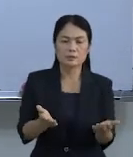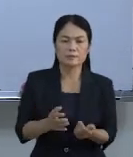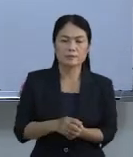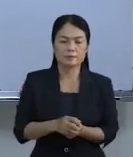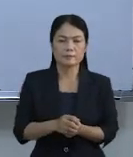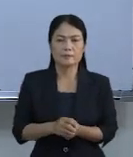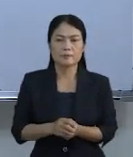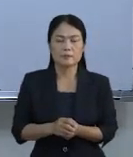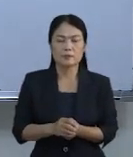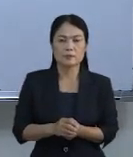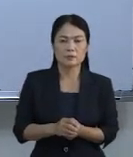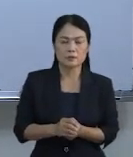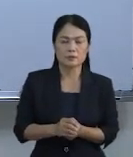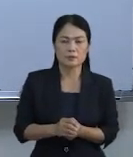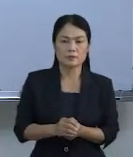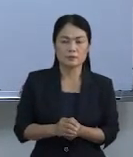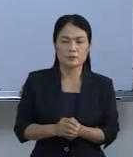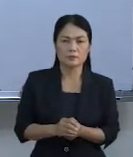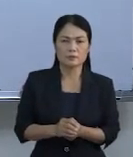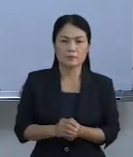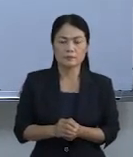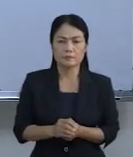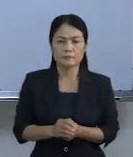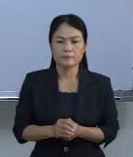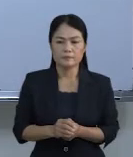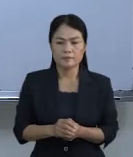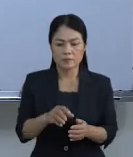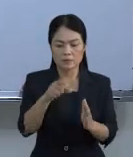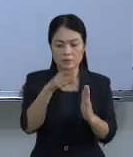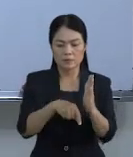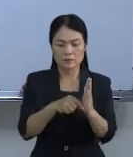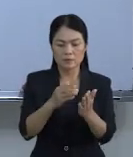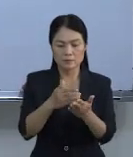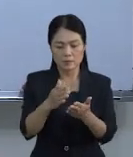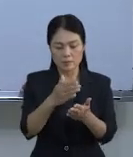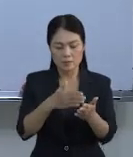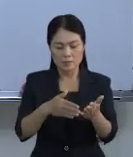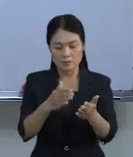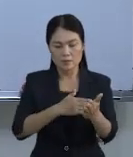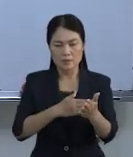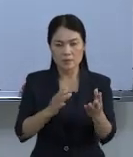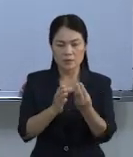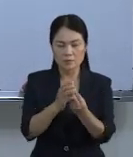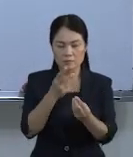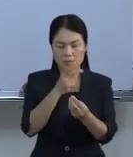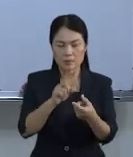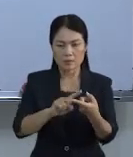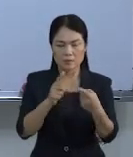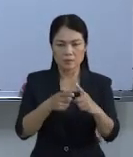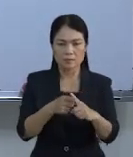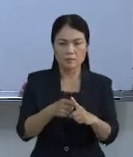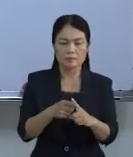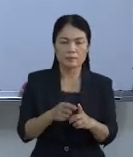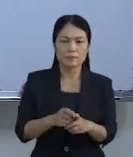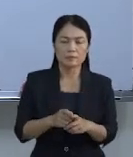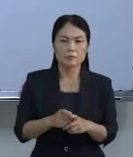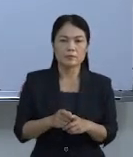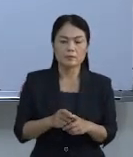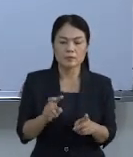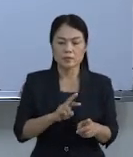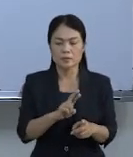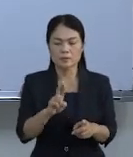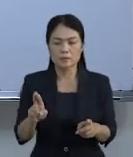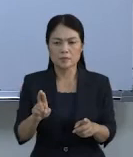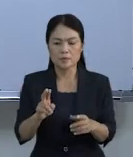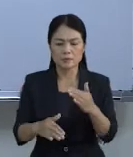và cá bằng cốt chùm luôn làm bậy bằng cốt chùm luôn dương tới mới lấy nước hàng làm